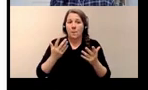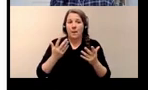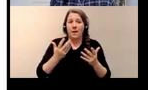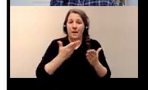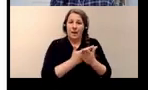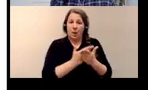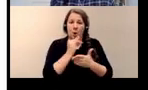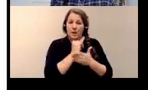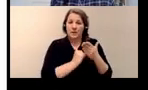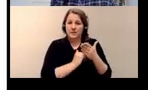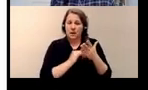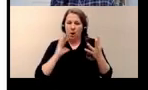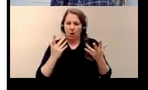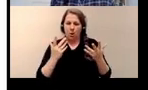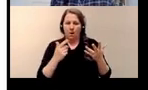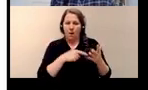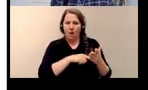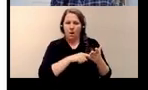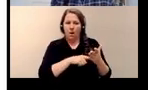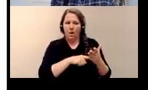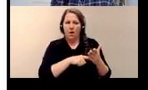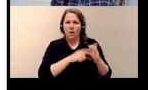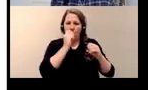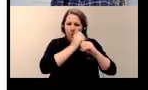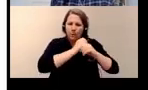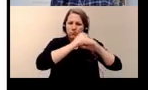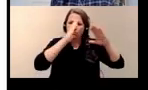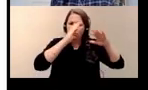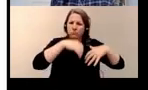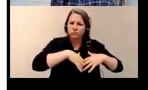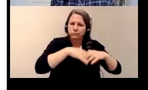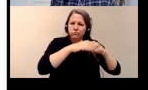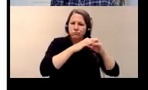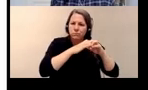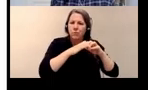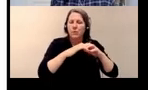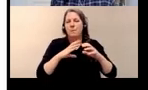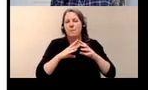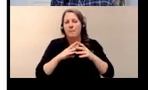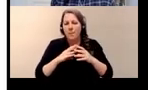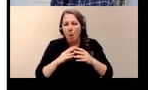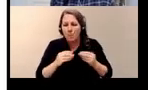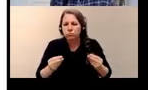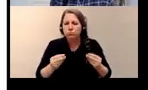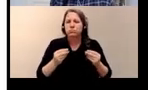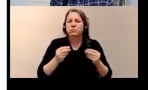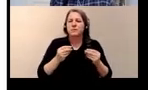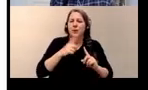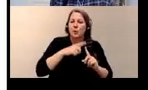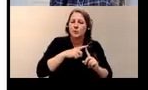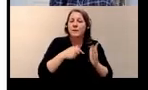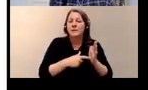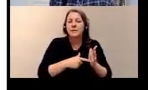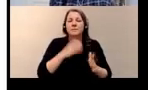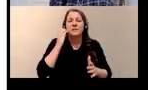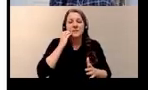design, tout ça peut être intéressant pour la conception des objets technologiques comme les smartphones, mais également des